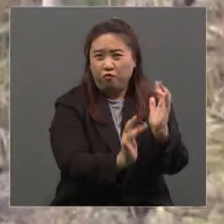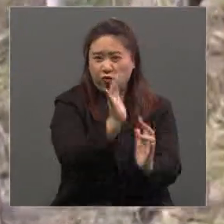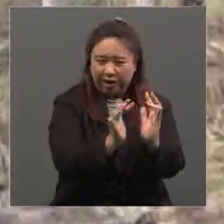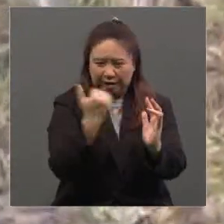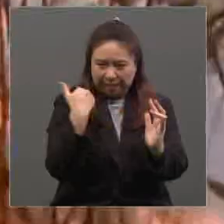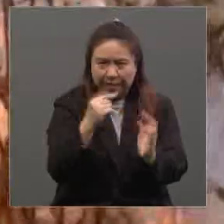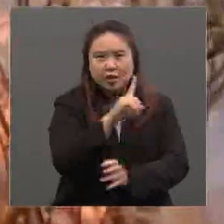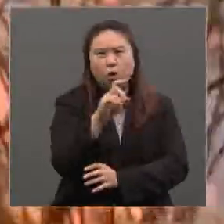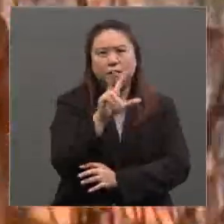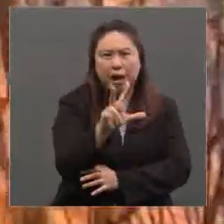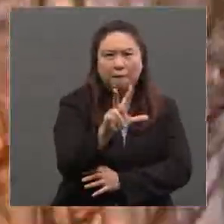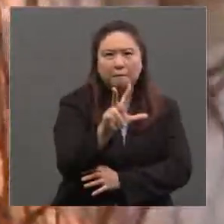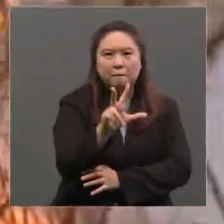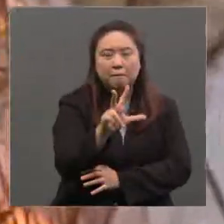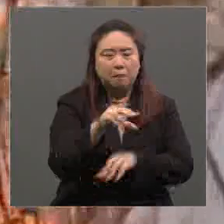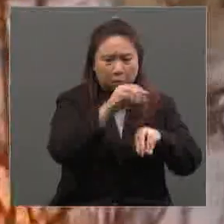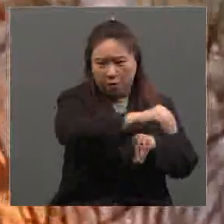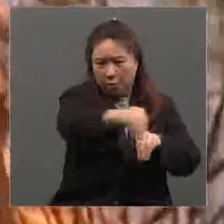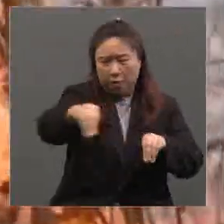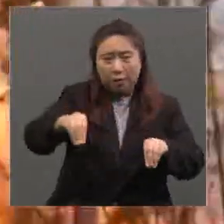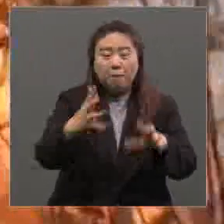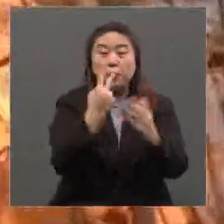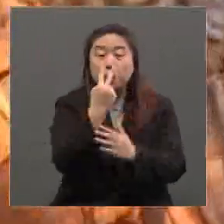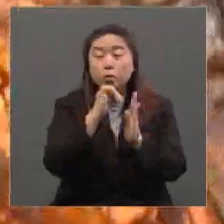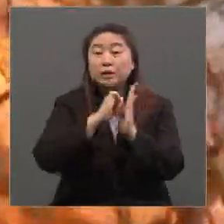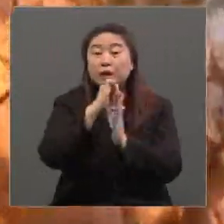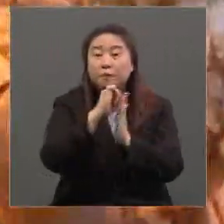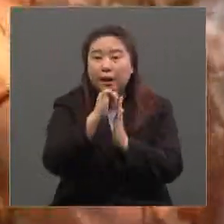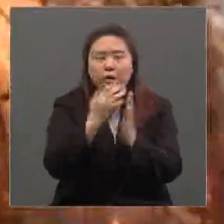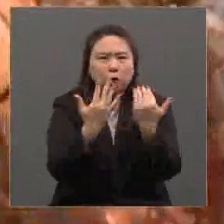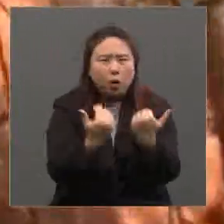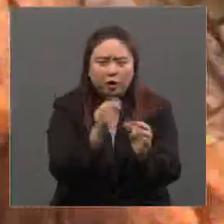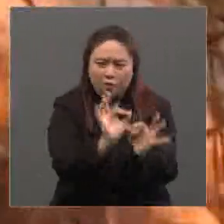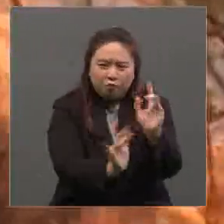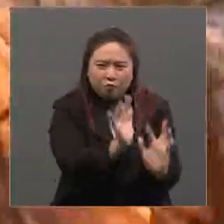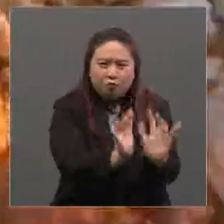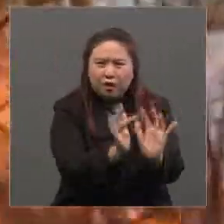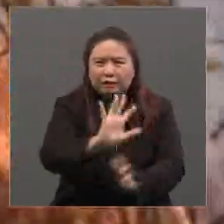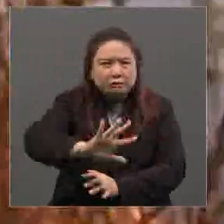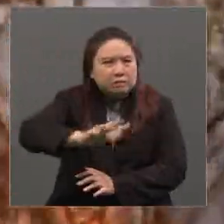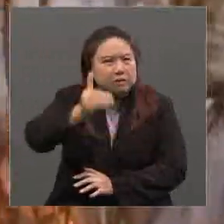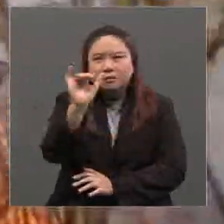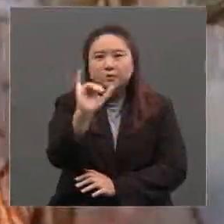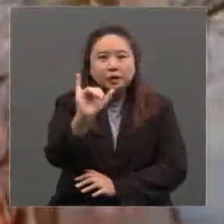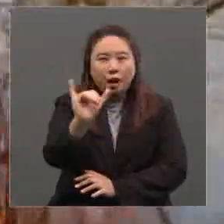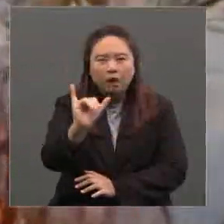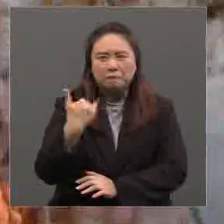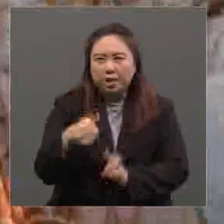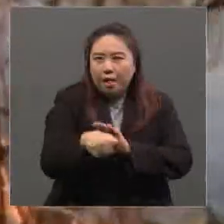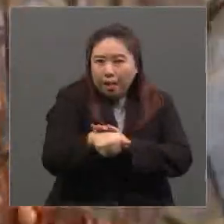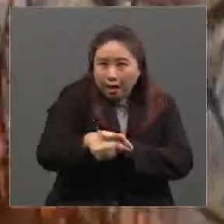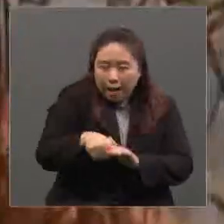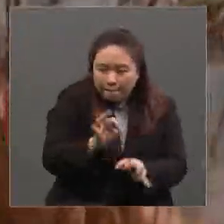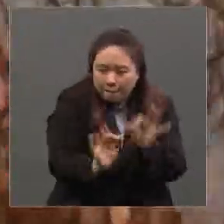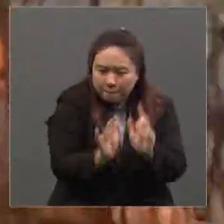103จุดด้วยกันนะครับไปดูสถานการณ์ไฟป่าในจังหวัดเชียงใหม่เนี่ยไม่ได้ดีขึ้นเลยคุณผู้ชมเนี่ยฮะคือยังรักรอบเผา